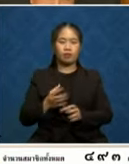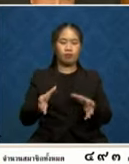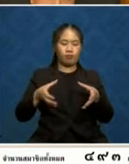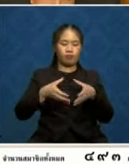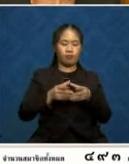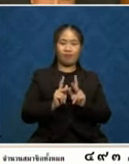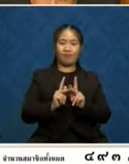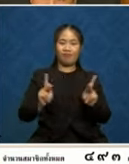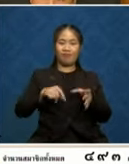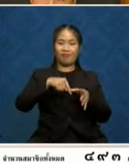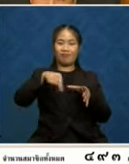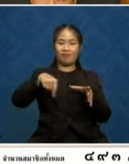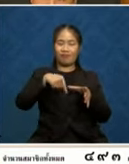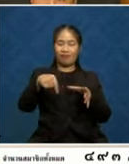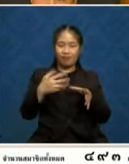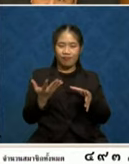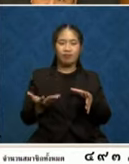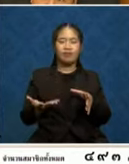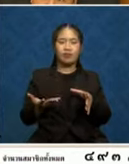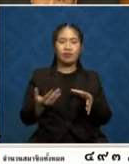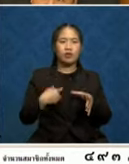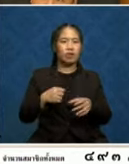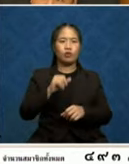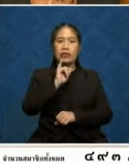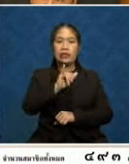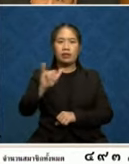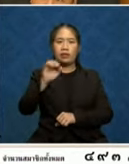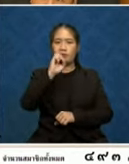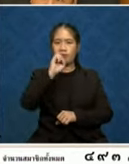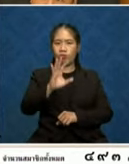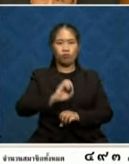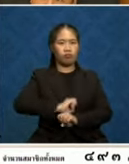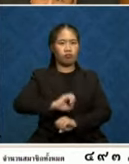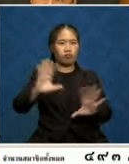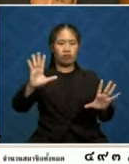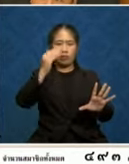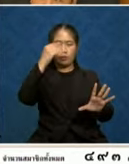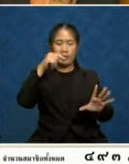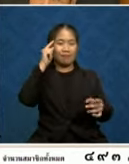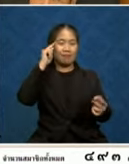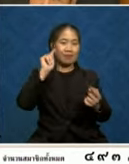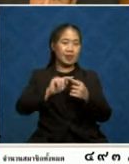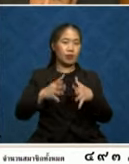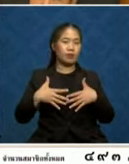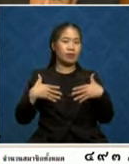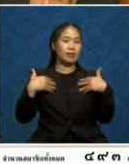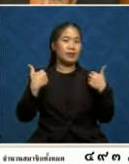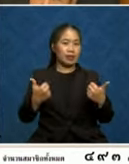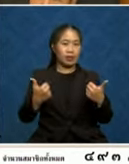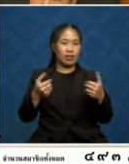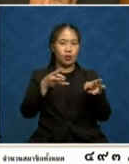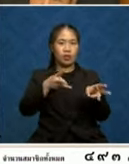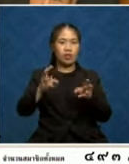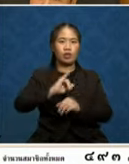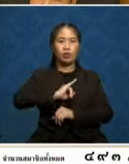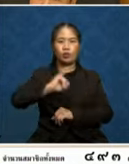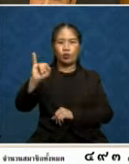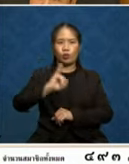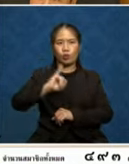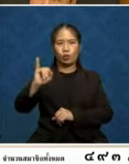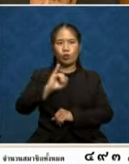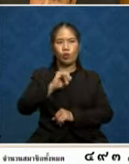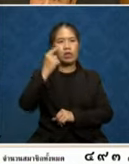ธิการเราก็ยืนยันวาเพื่อความสบายใจ ถูกต้องแล้วก็จะ